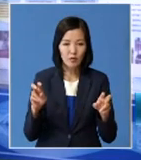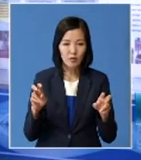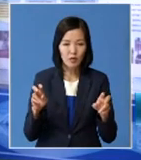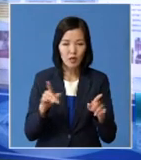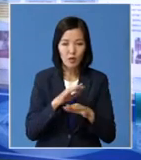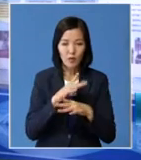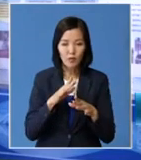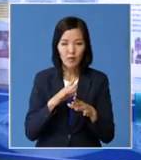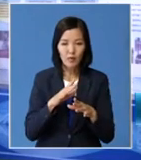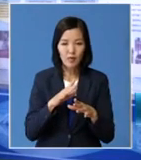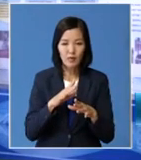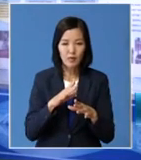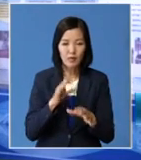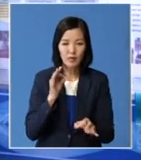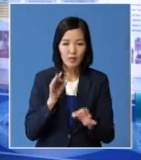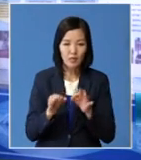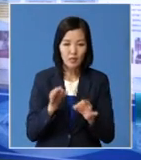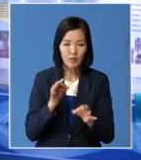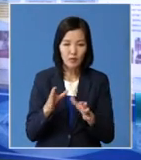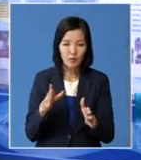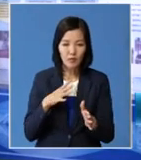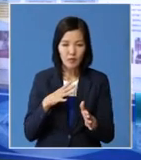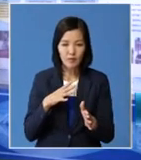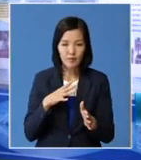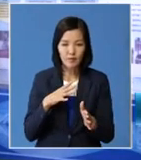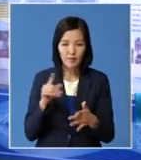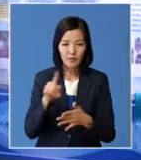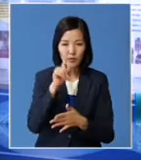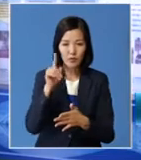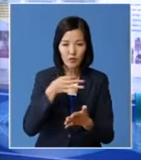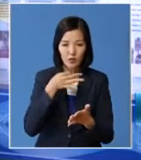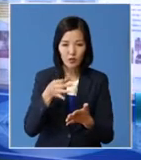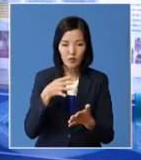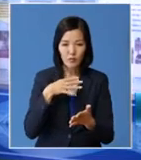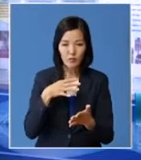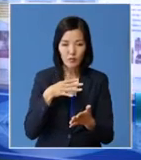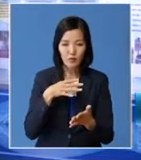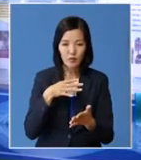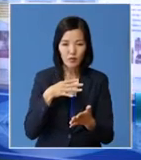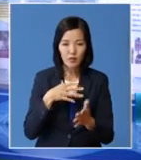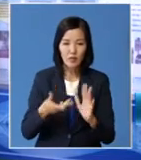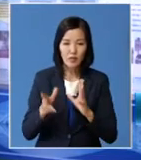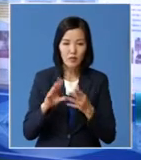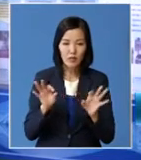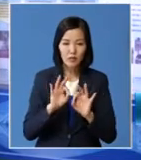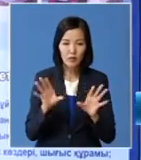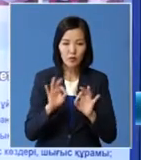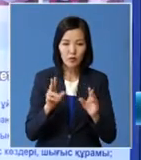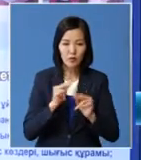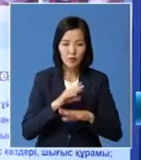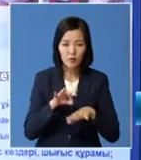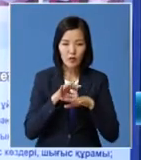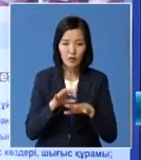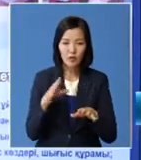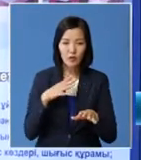мәселелер туындауына байланысты, жаңағыдай көптеген сұрақтар көтеріліп жатыр. Соған байланысты осы жалпы түсіндіру жұмыстарын жүргізіп